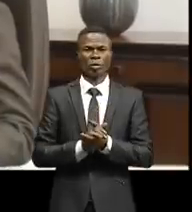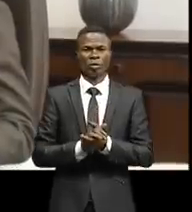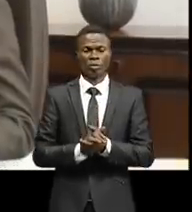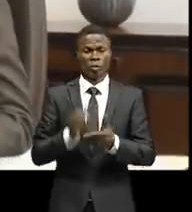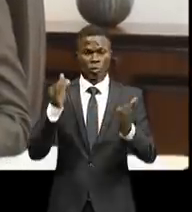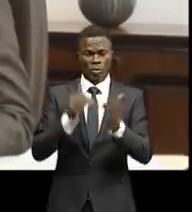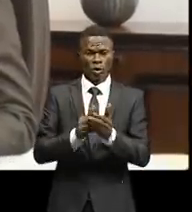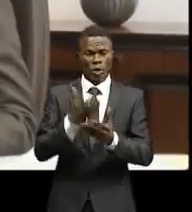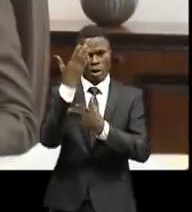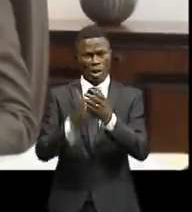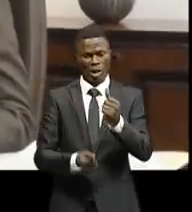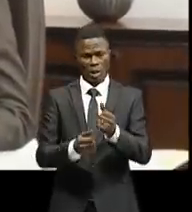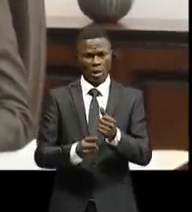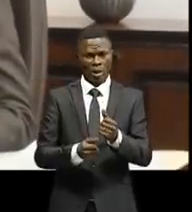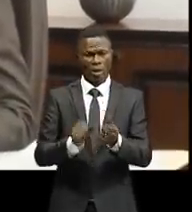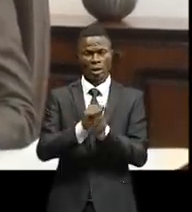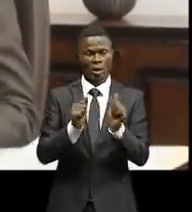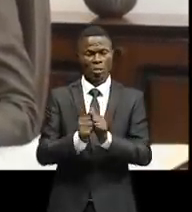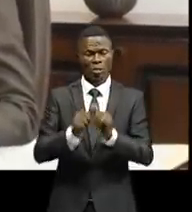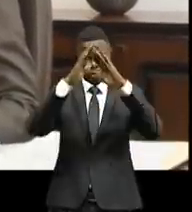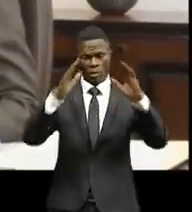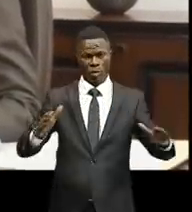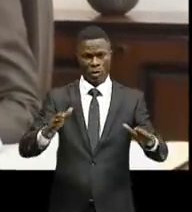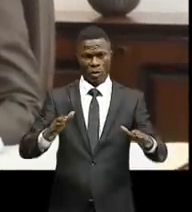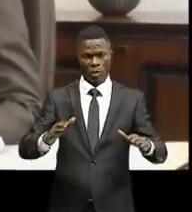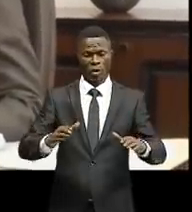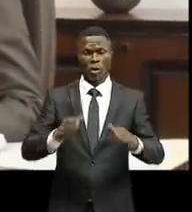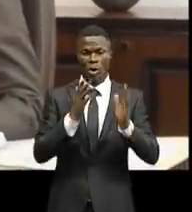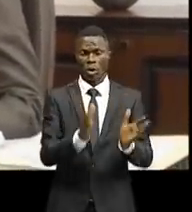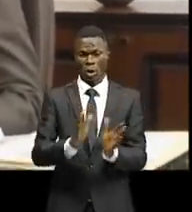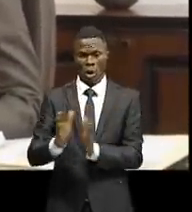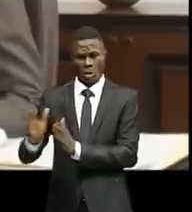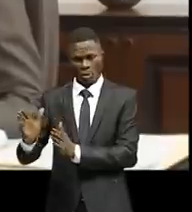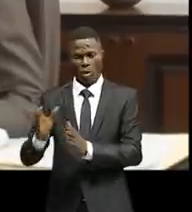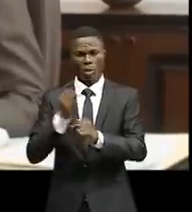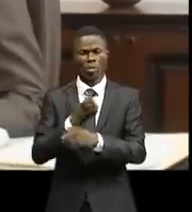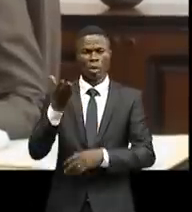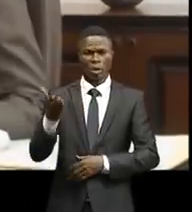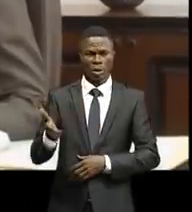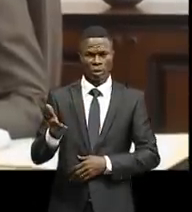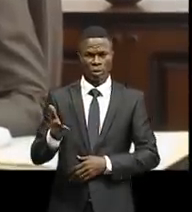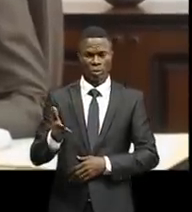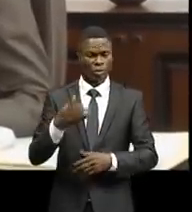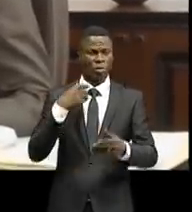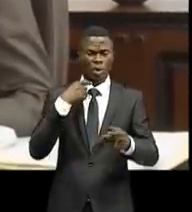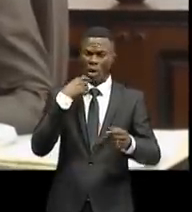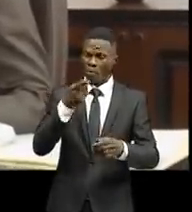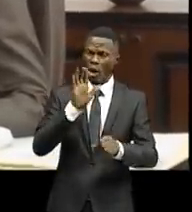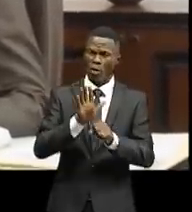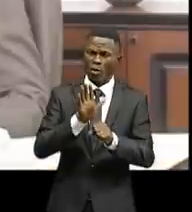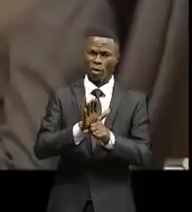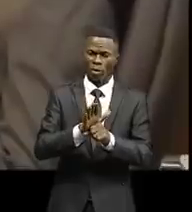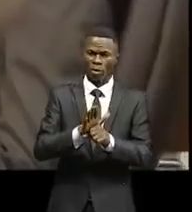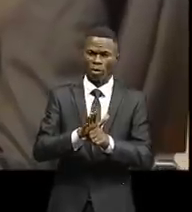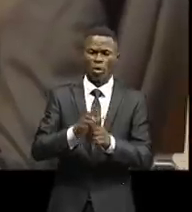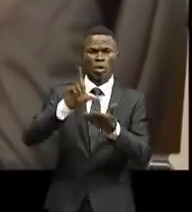Face à la carence d'édifices, une série de dispositions ont été prises. Elles ont consisté en la prise